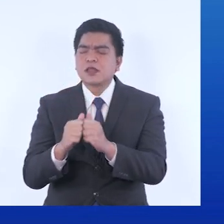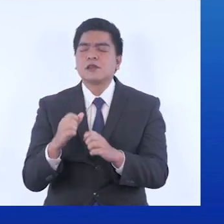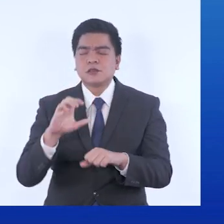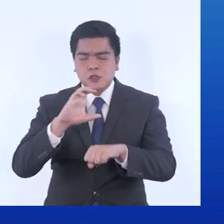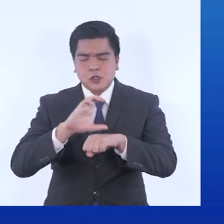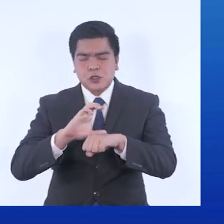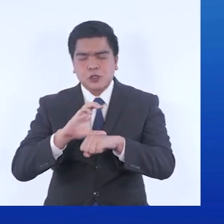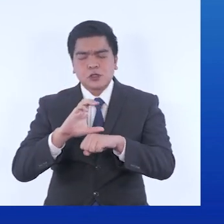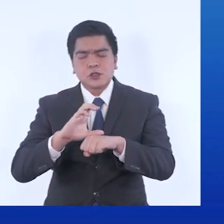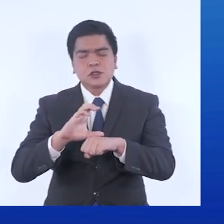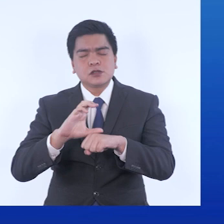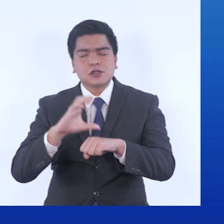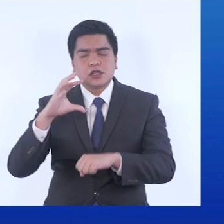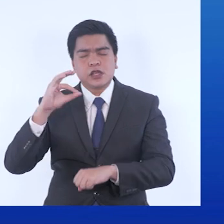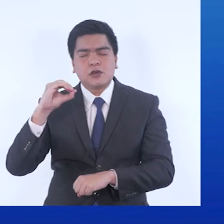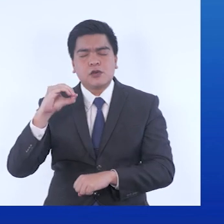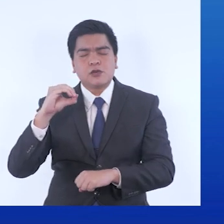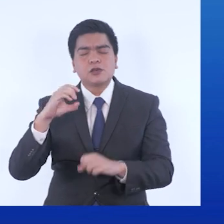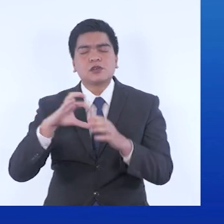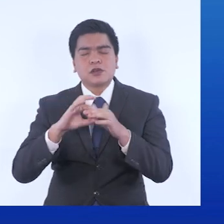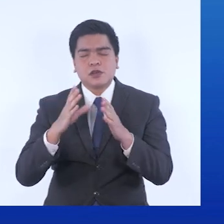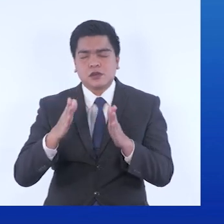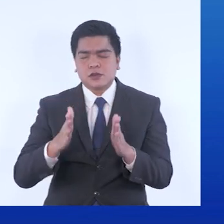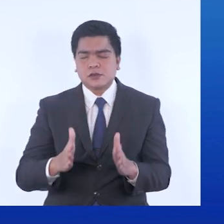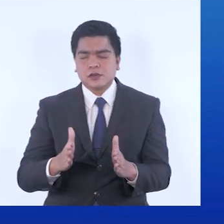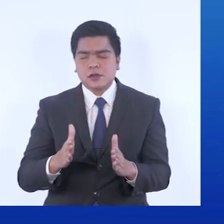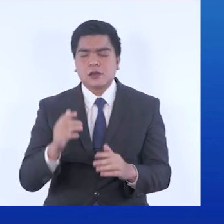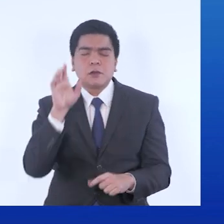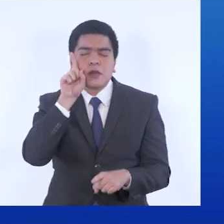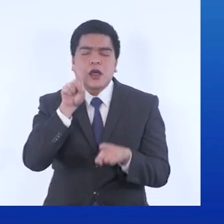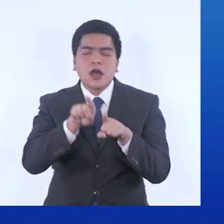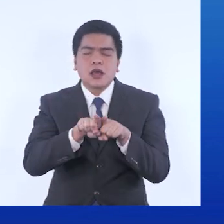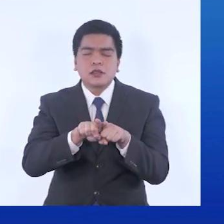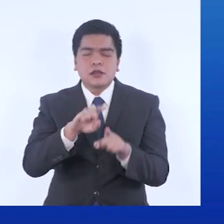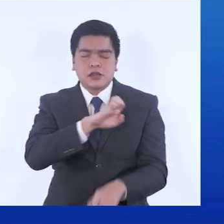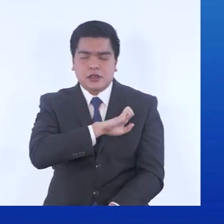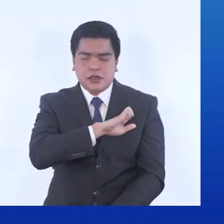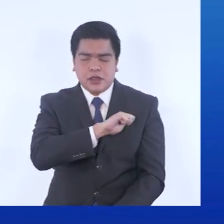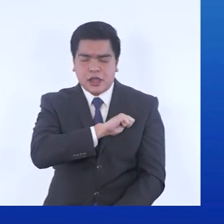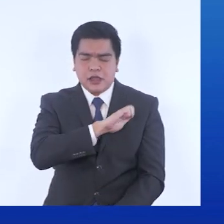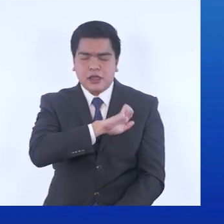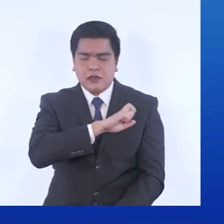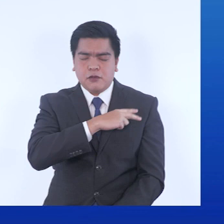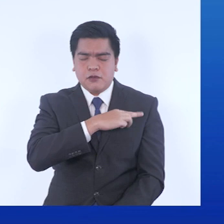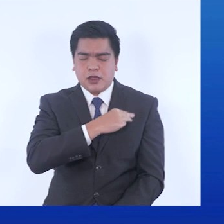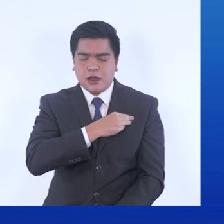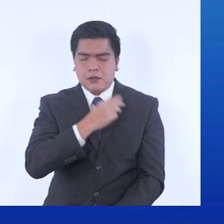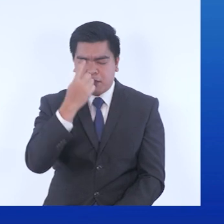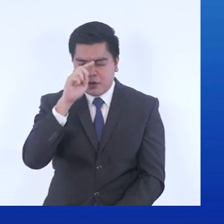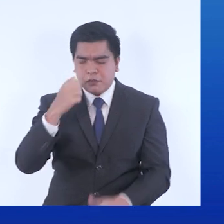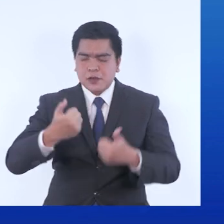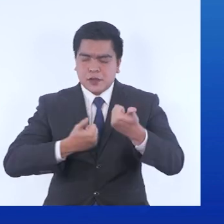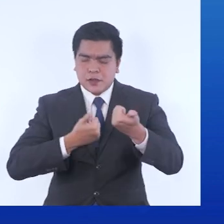pinakamalakas na katuwang, ang kapatid na Angelo Eranio Manalo, upang patuloy po nilang kaming napapangasiwaan